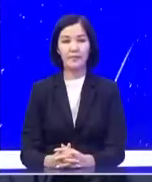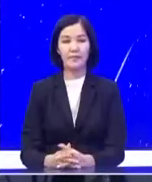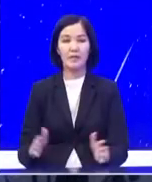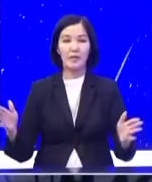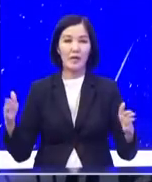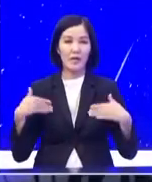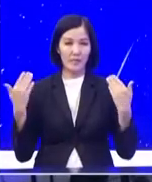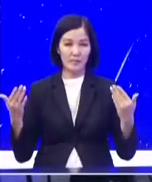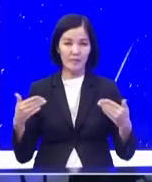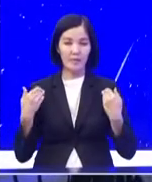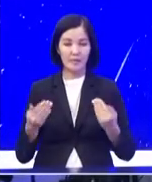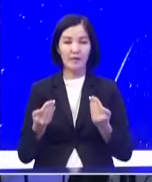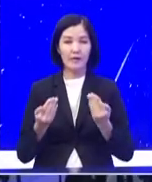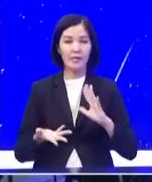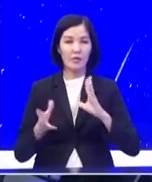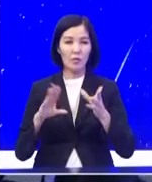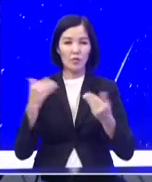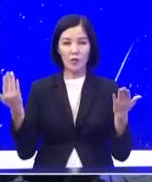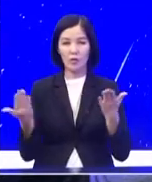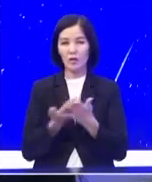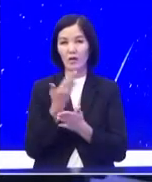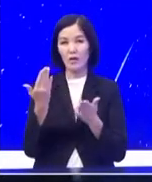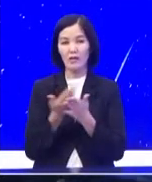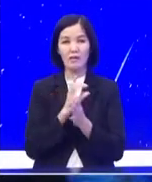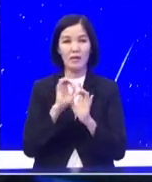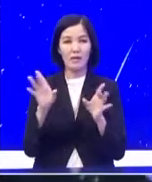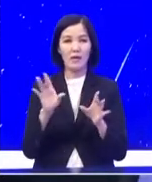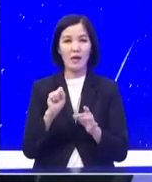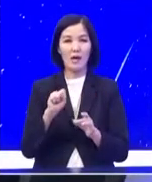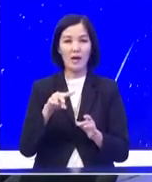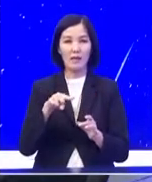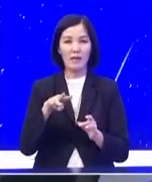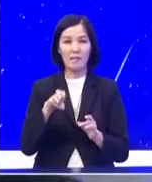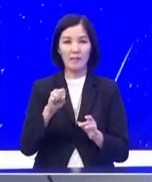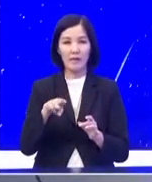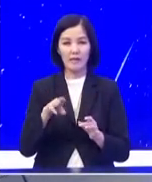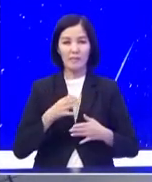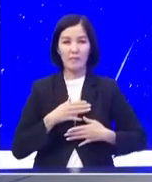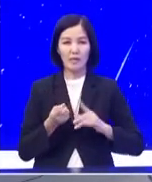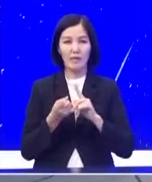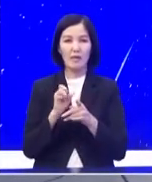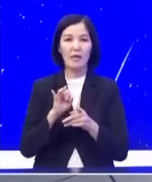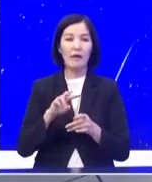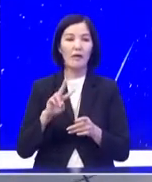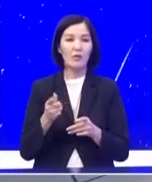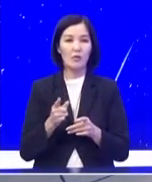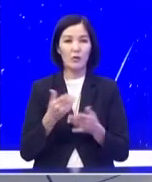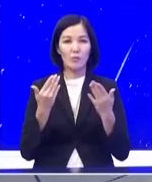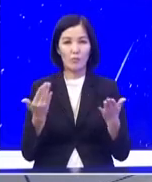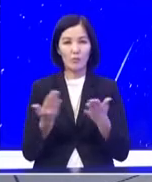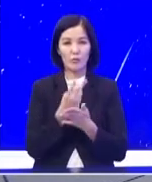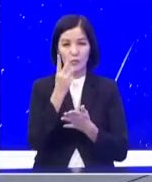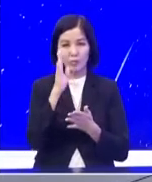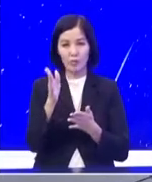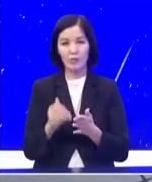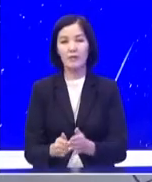Ассаламу алейкум, қадірменді көрермен, тікелей эфирде қорытынды жаңалықтары студияда Алмат Хамид, сурда аудармада Айгүл Жұмашқызы. Бүгінгі хабарда